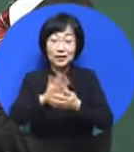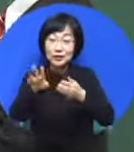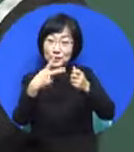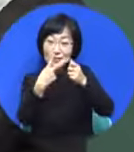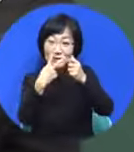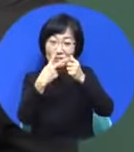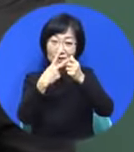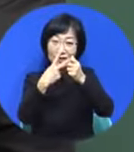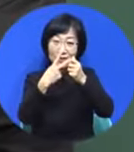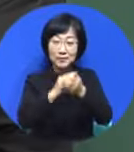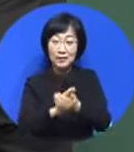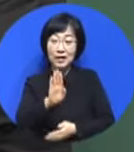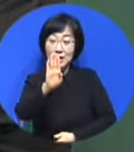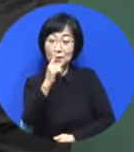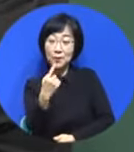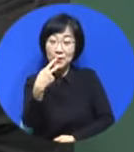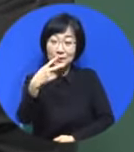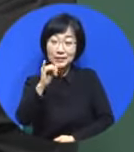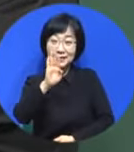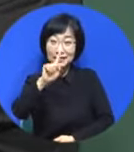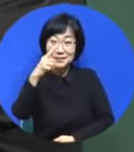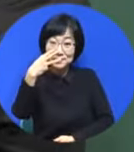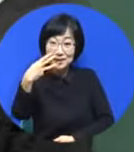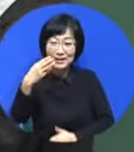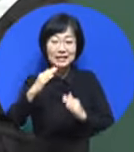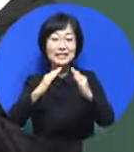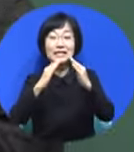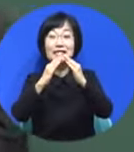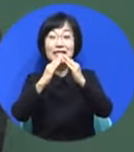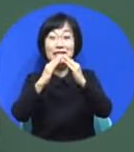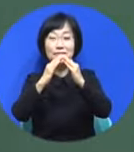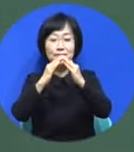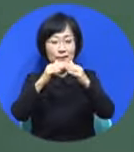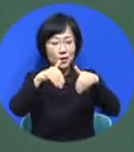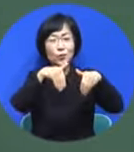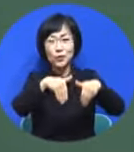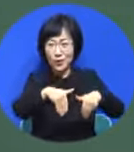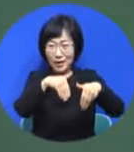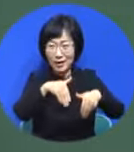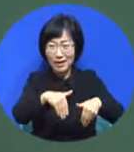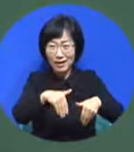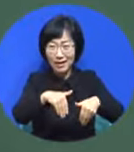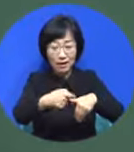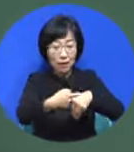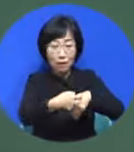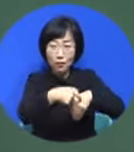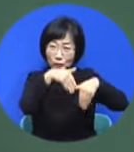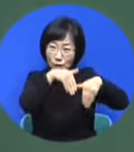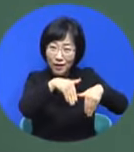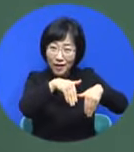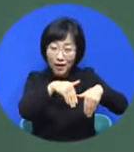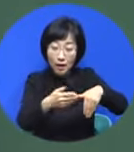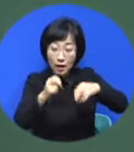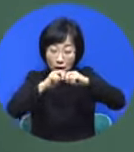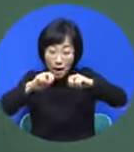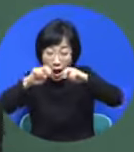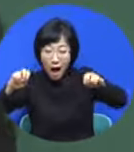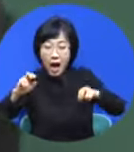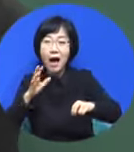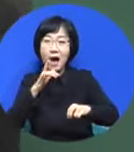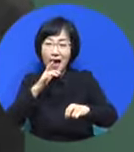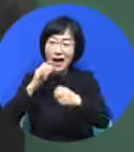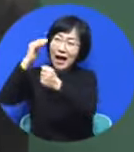fulfilled. And the second large point. 노예로 가는 것은 하나님의 나라 이루는 시작이다. For Joseph